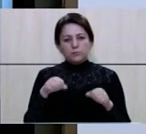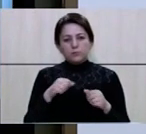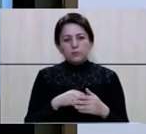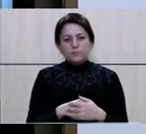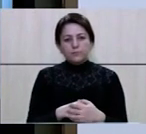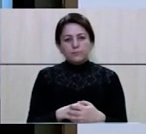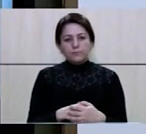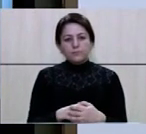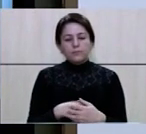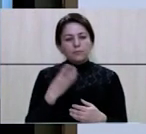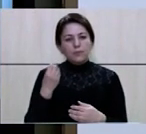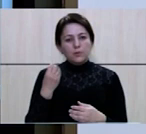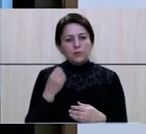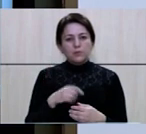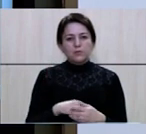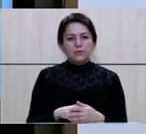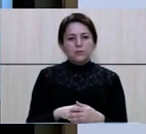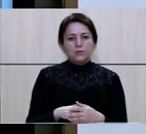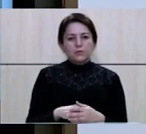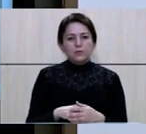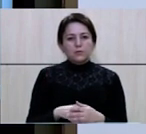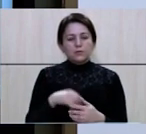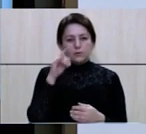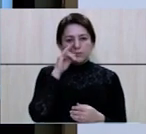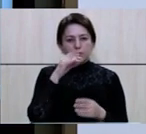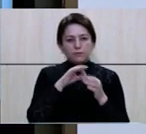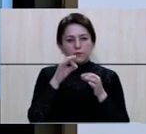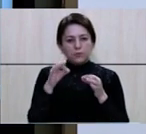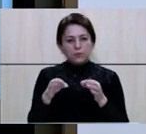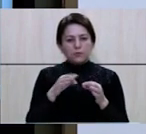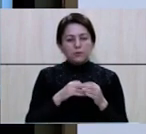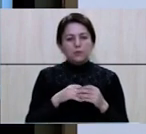yaratadi. Va shu bilan birgalikda Samarqand viloyatida yiliga